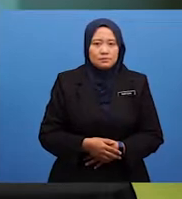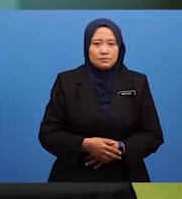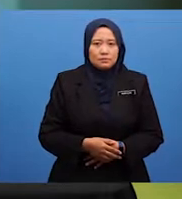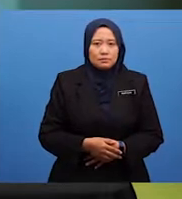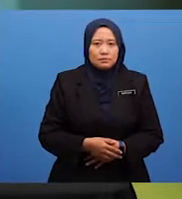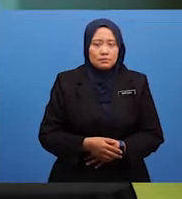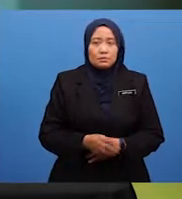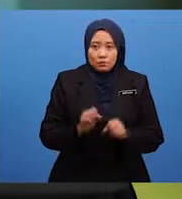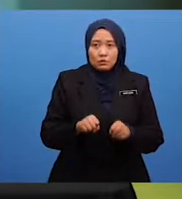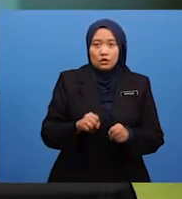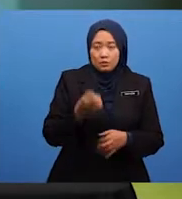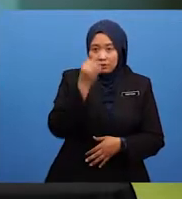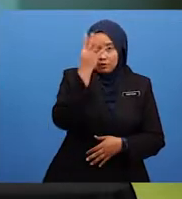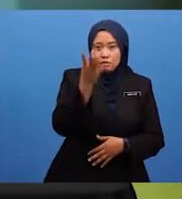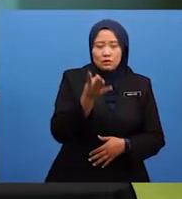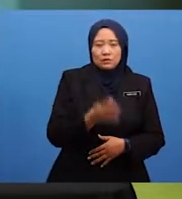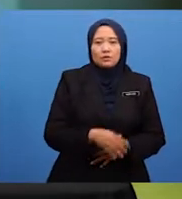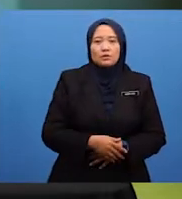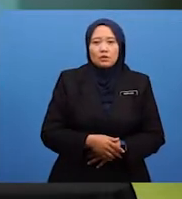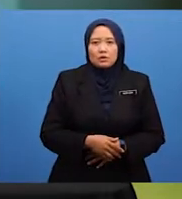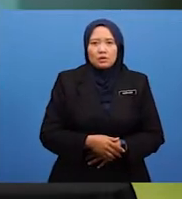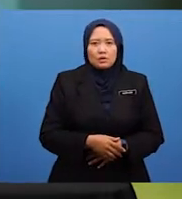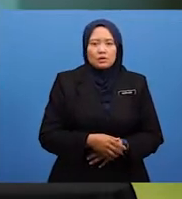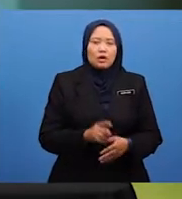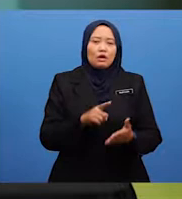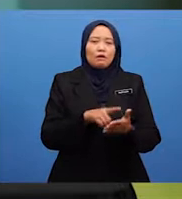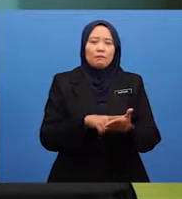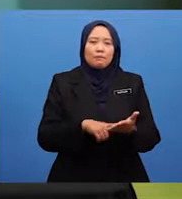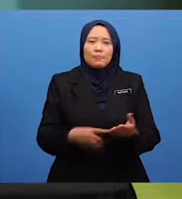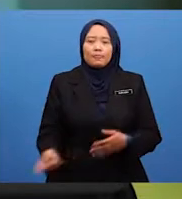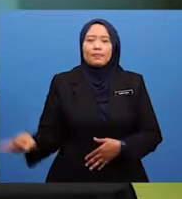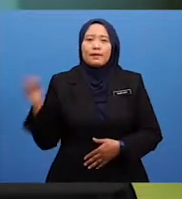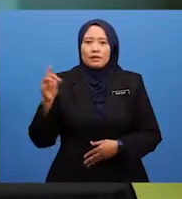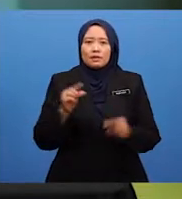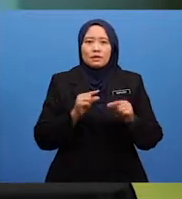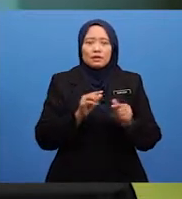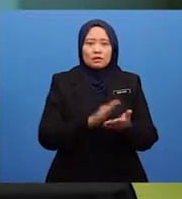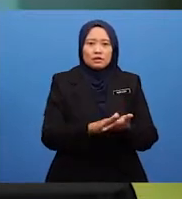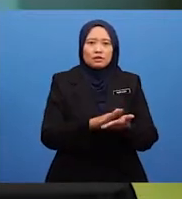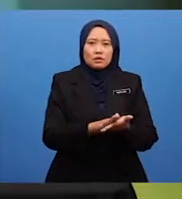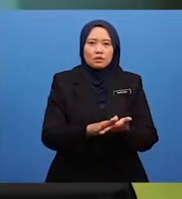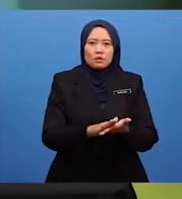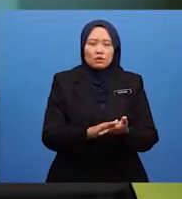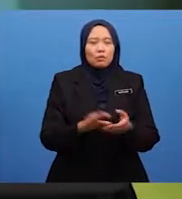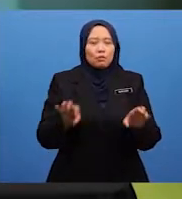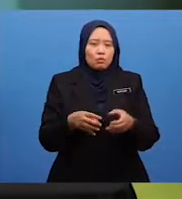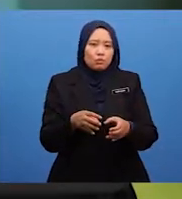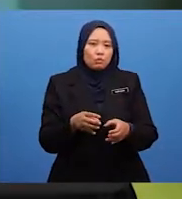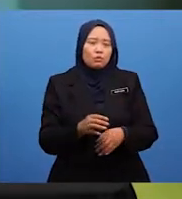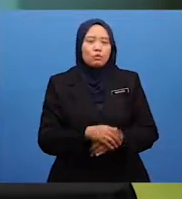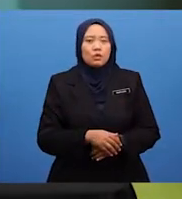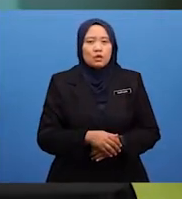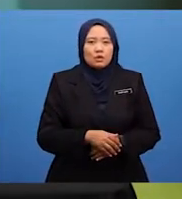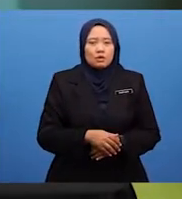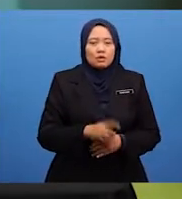Bolehkah kamu ceritakan apa yang telah daya geseran lakukan pada kamu yang membuatkan kamu